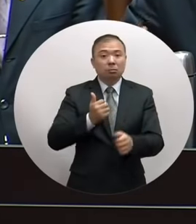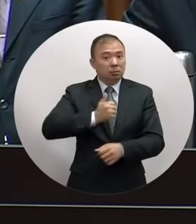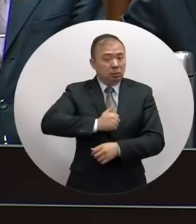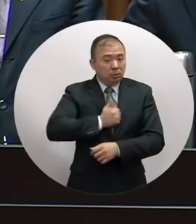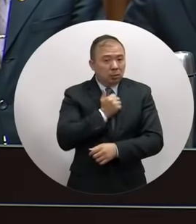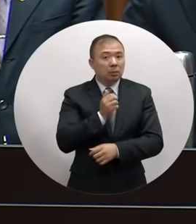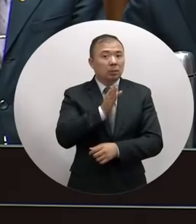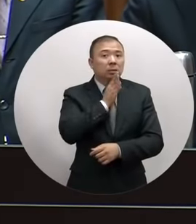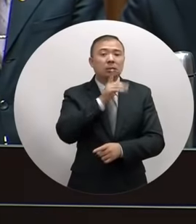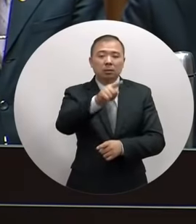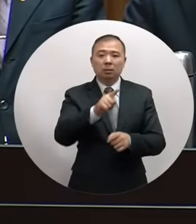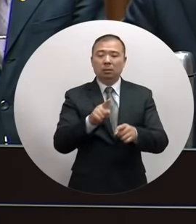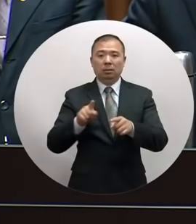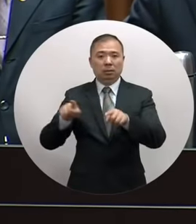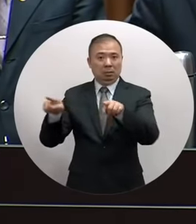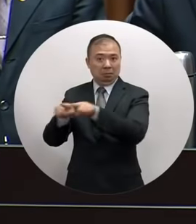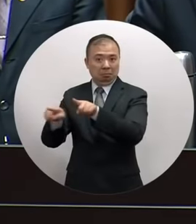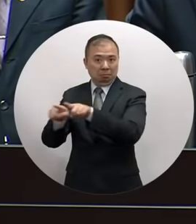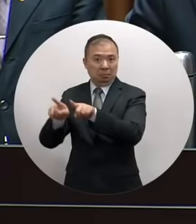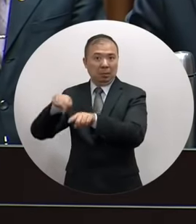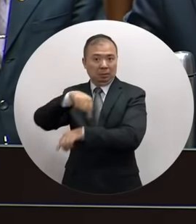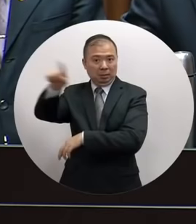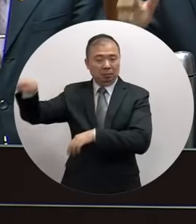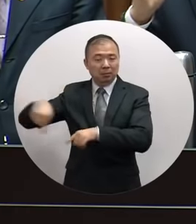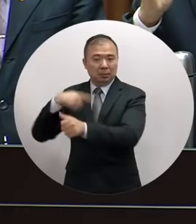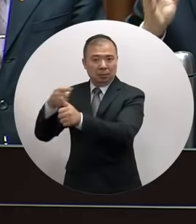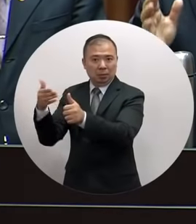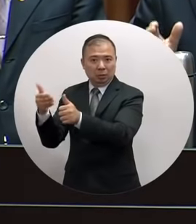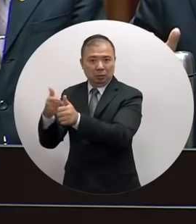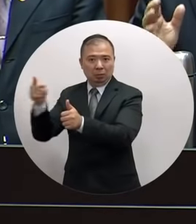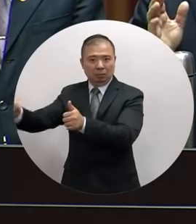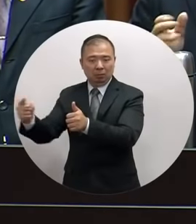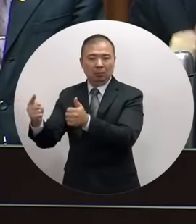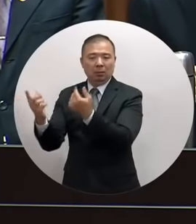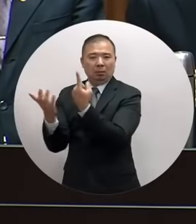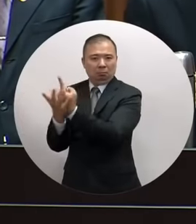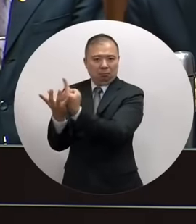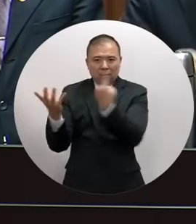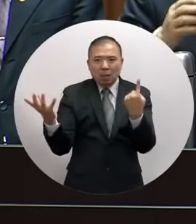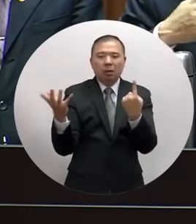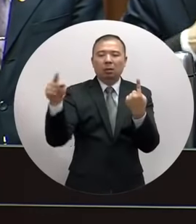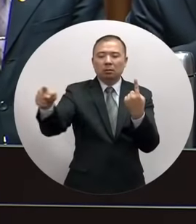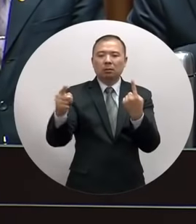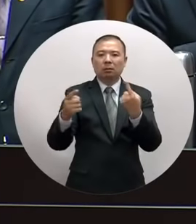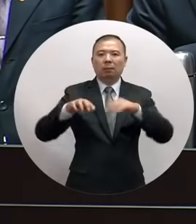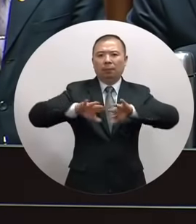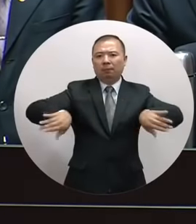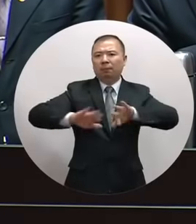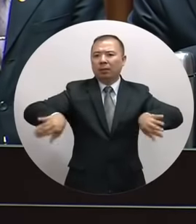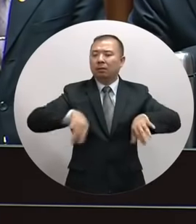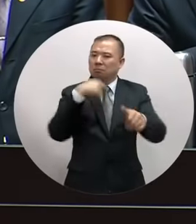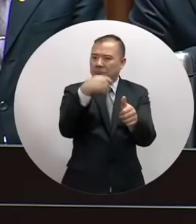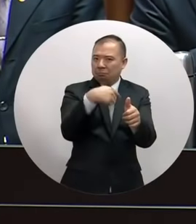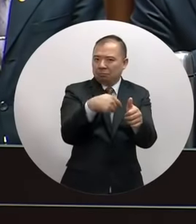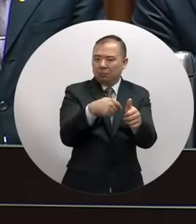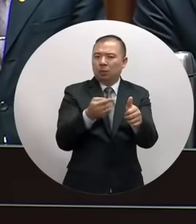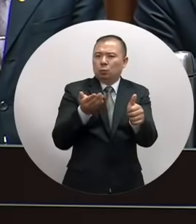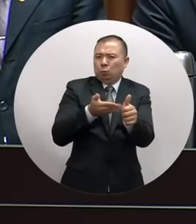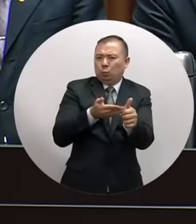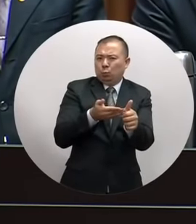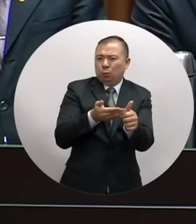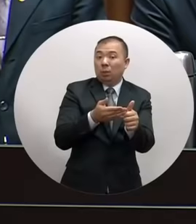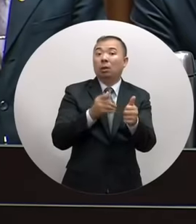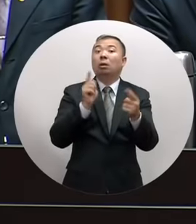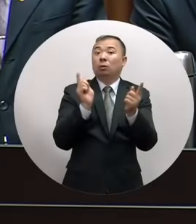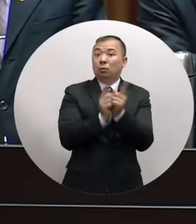切割开来才是对原住民好，才是对原住民的下一代好，这个作为我孙